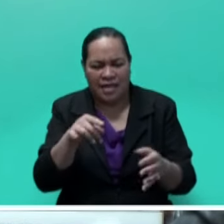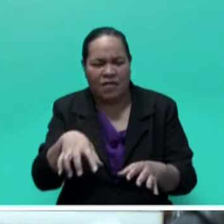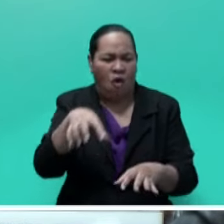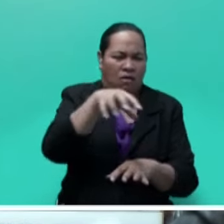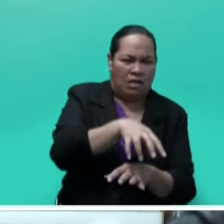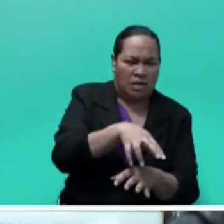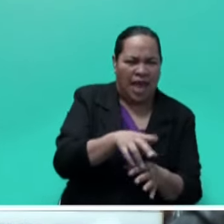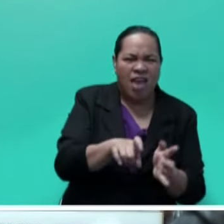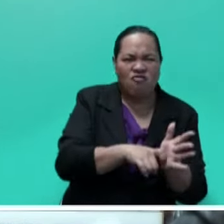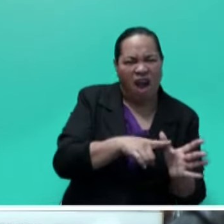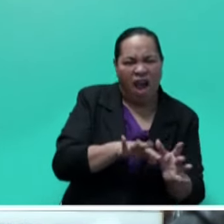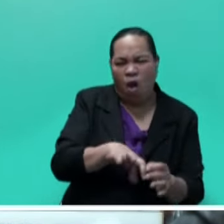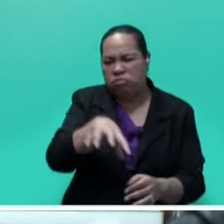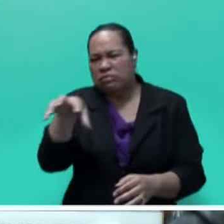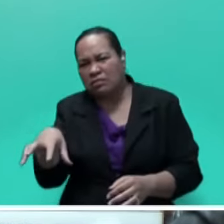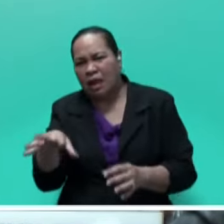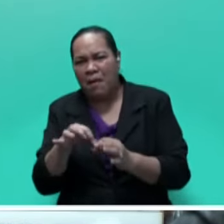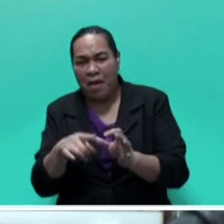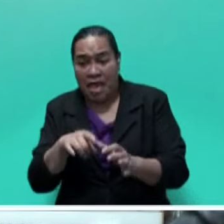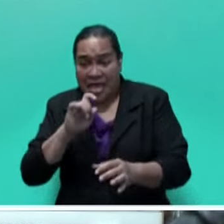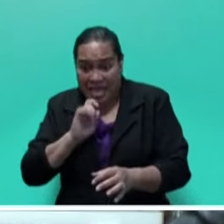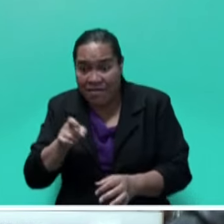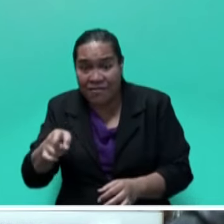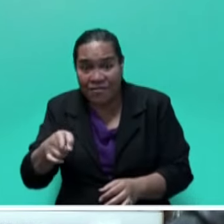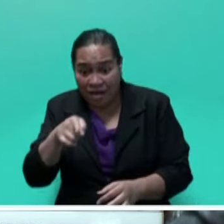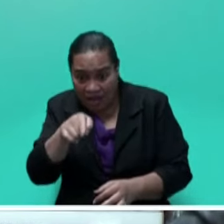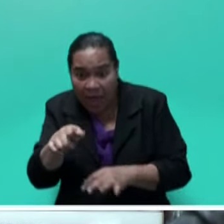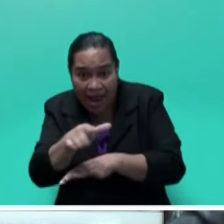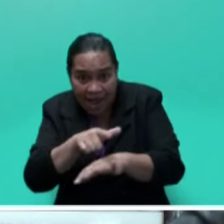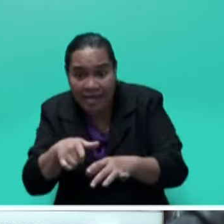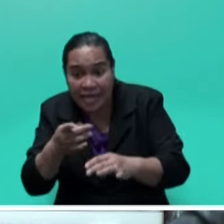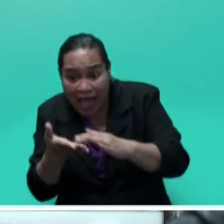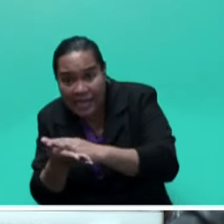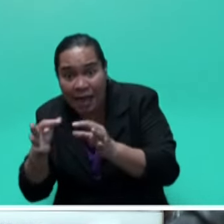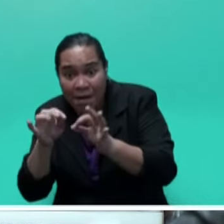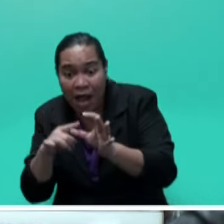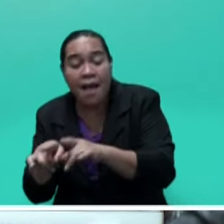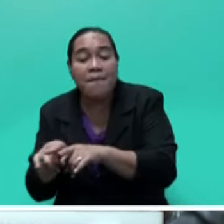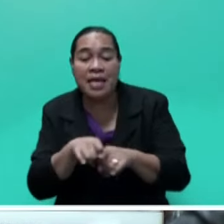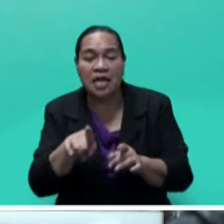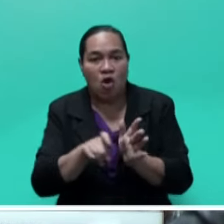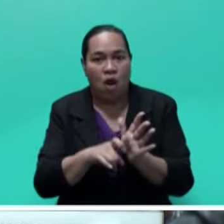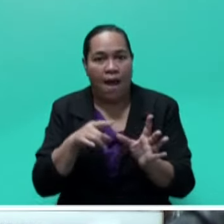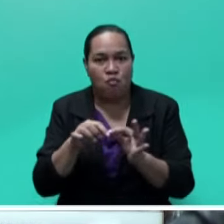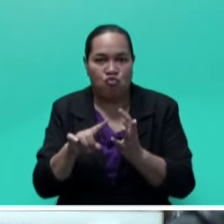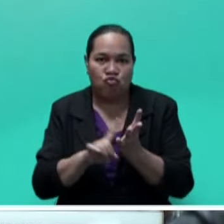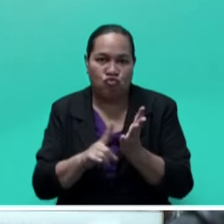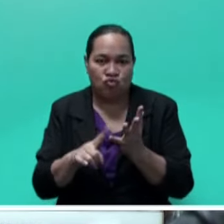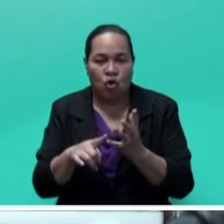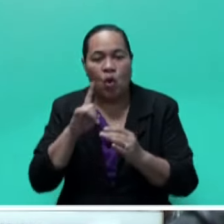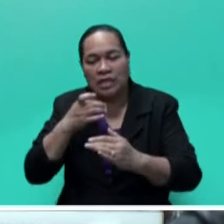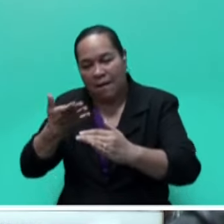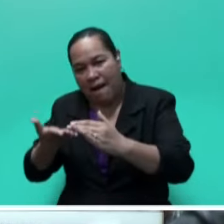Ke waka e tiko, wala i na sanomba, i na vanua rambulu, ke sa rao ni warungi